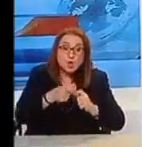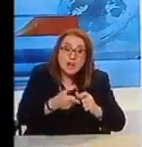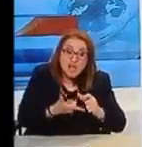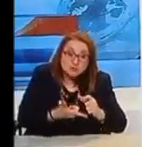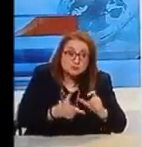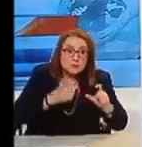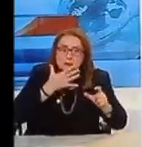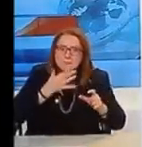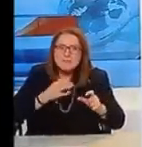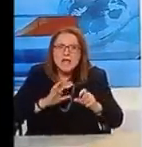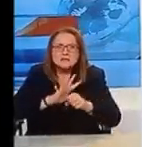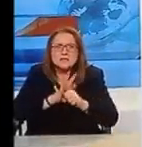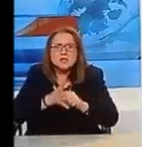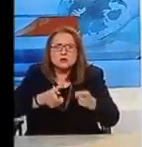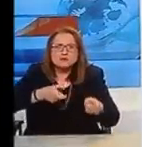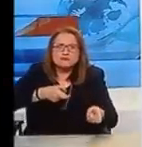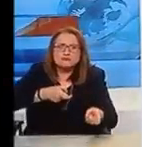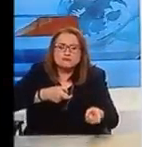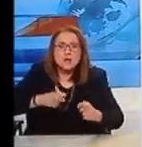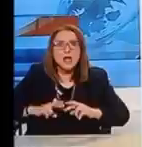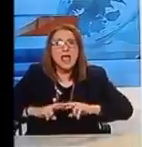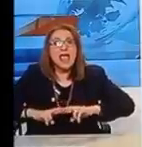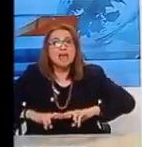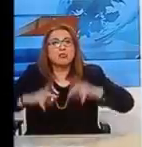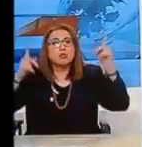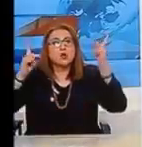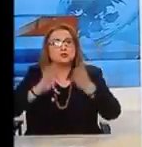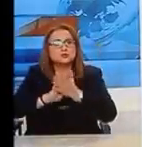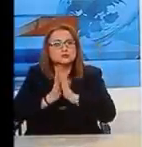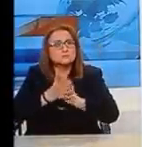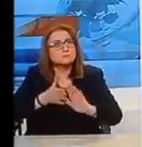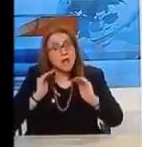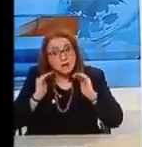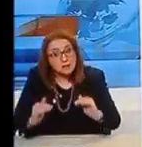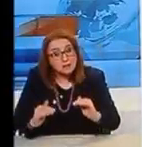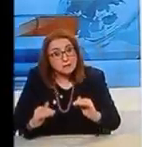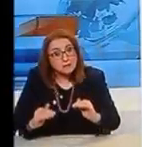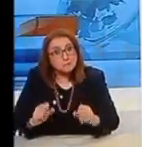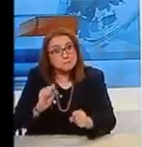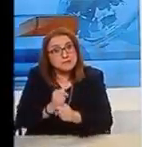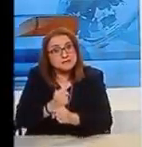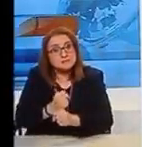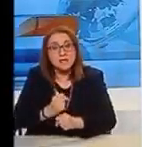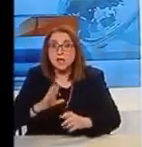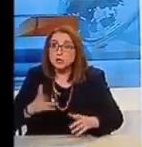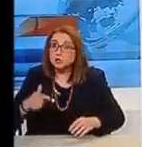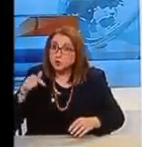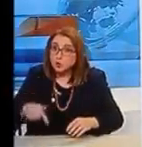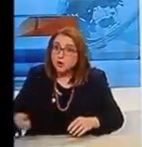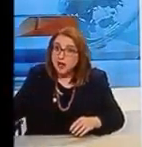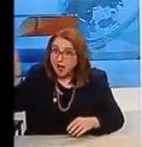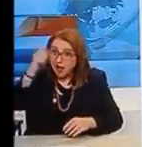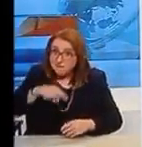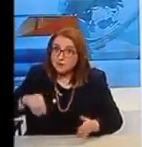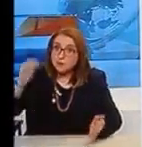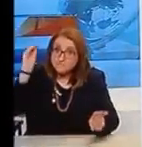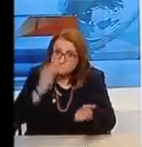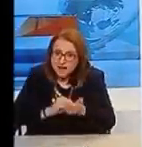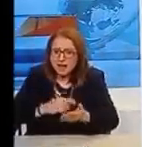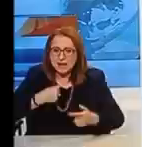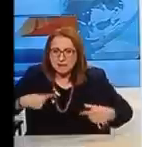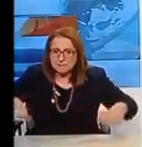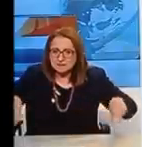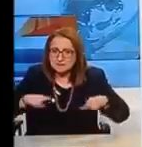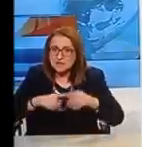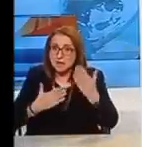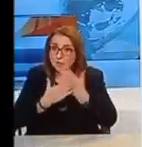Απέναντι σε αυτό τον ιό, τον αόρατο εχθρό, από αύριο στις 6 το πρωί, καλούμαστε όλοι να υψώσουμε νέο τείχος περιορισμού της εξάπλωσής του,